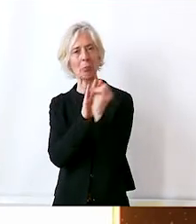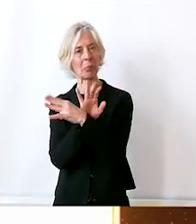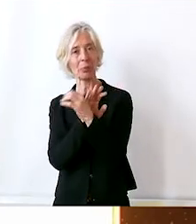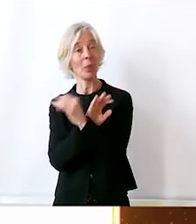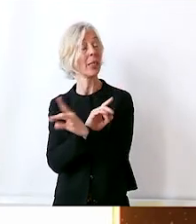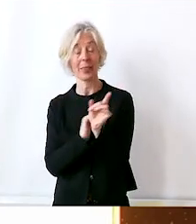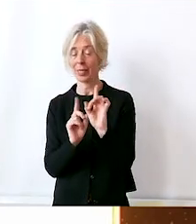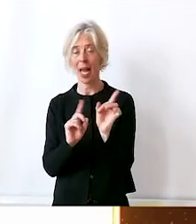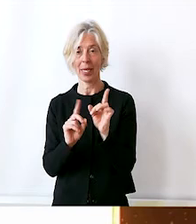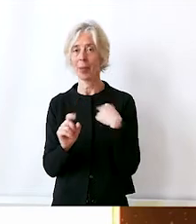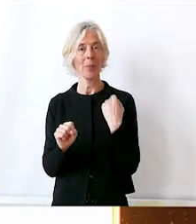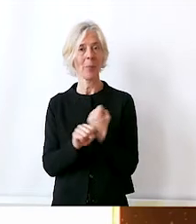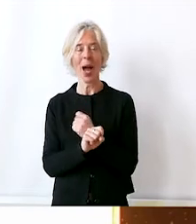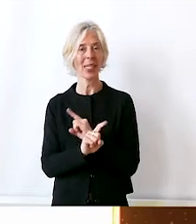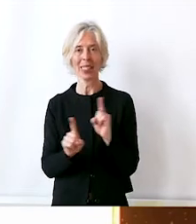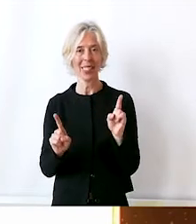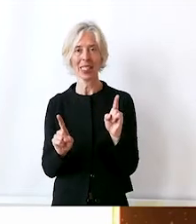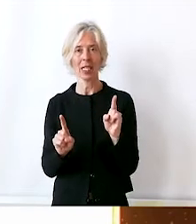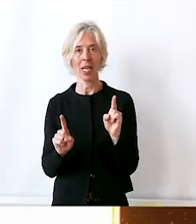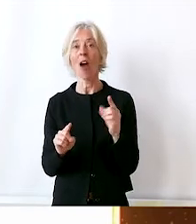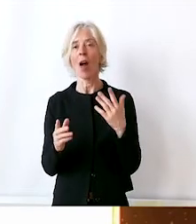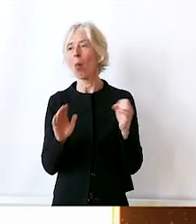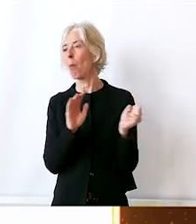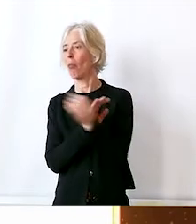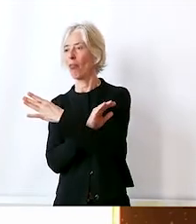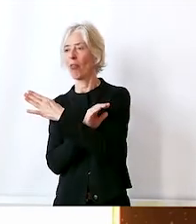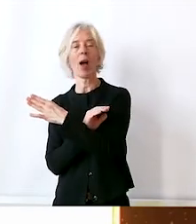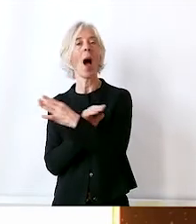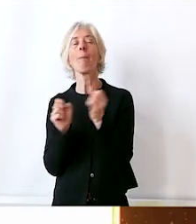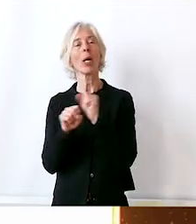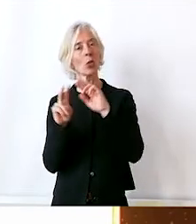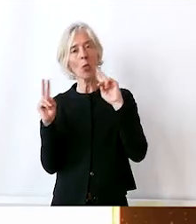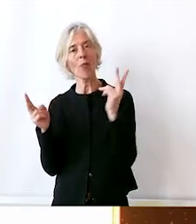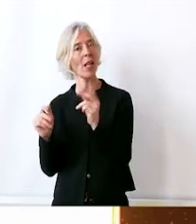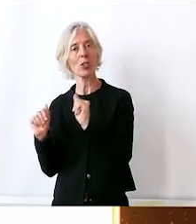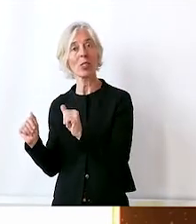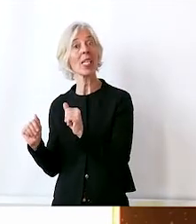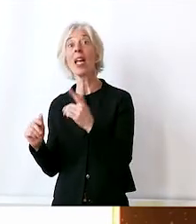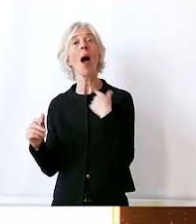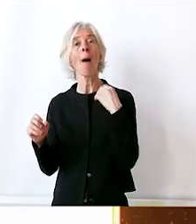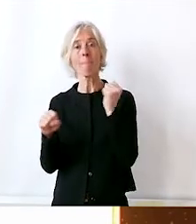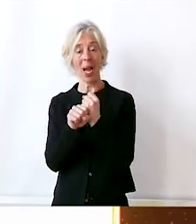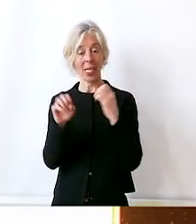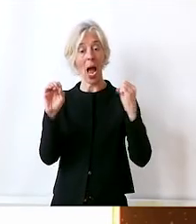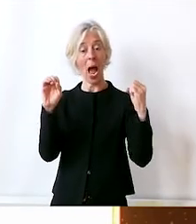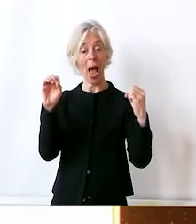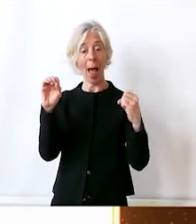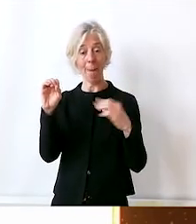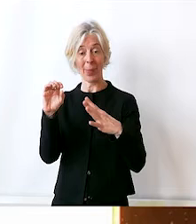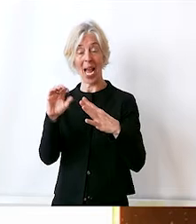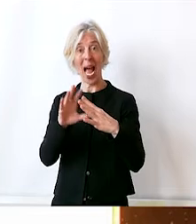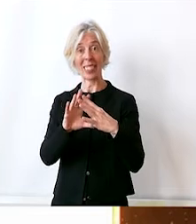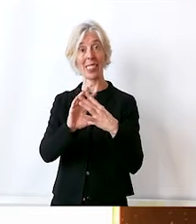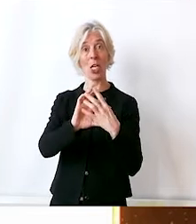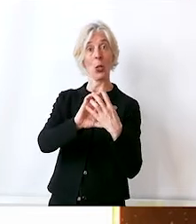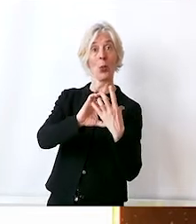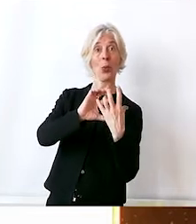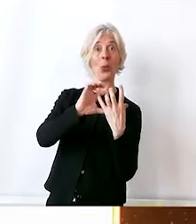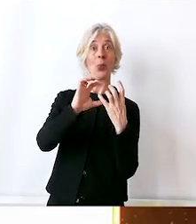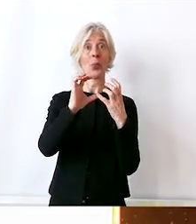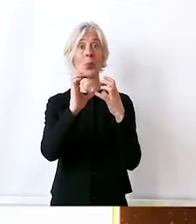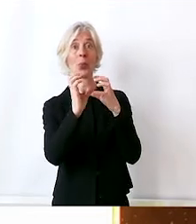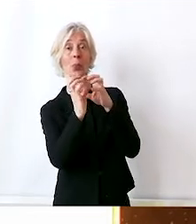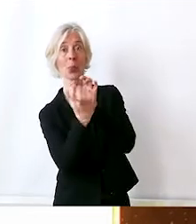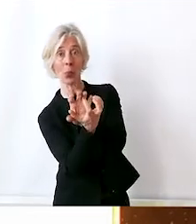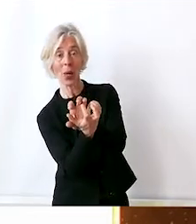werden, was verständlicherweise nicht sonderlich nachhaltig ist, sondern wir führen diese Abgase zurück in die Hauptbrennkammer und verbrennen da den Treibstoff noch ein